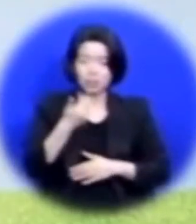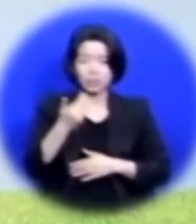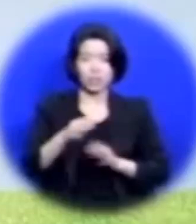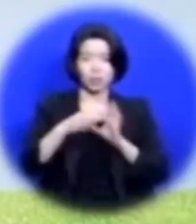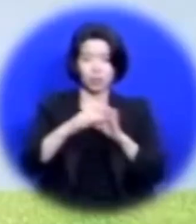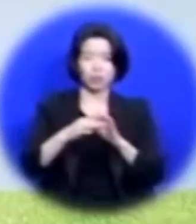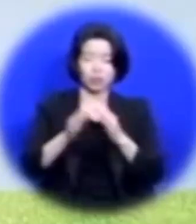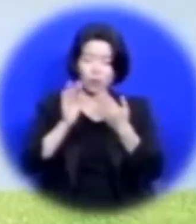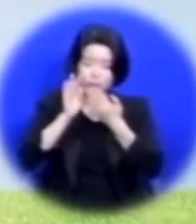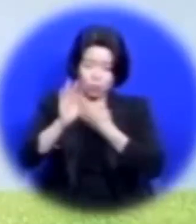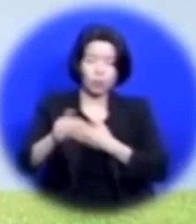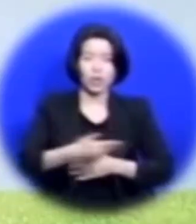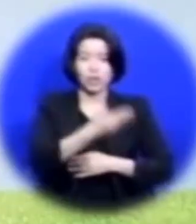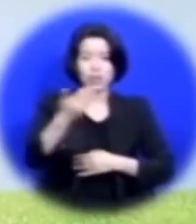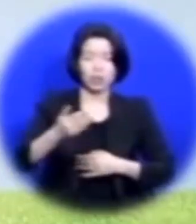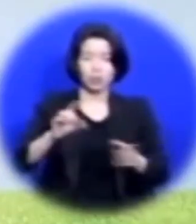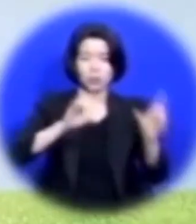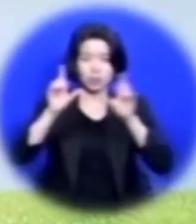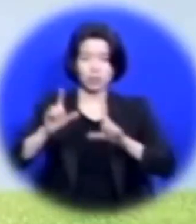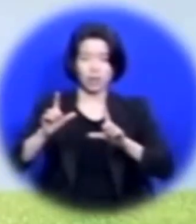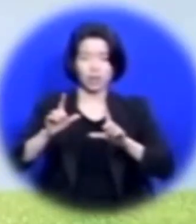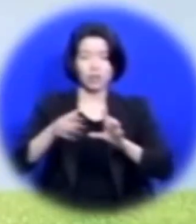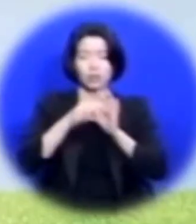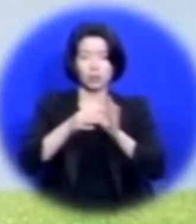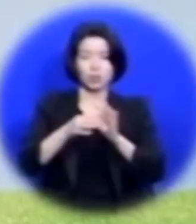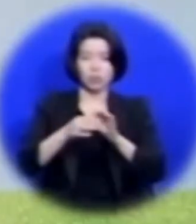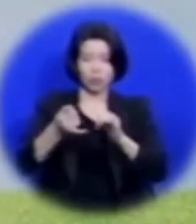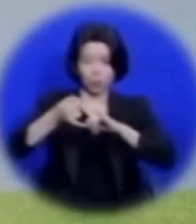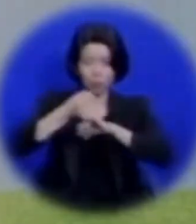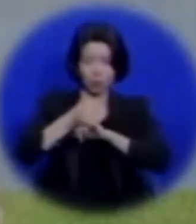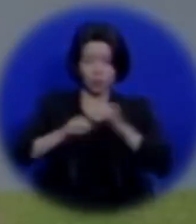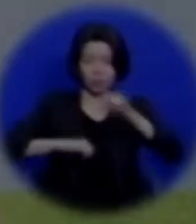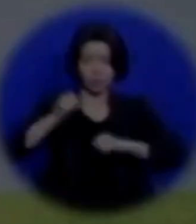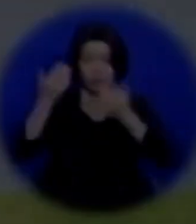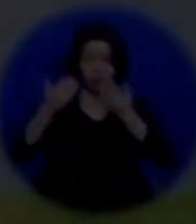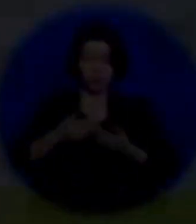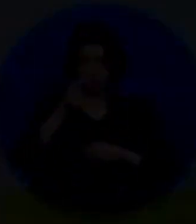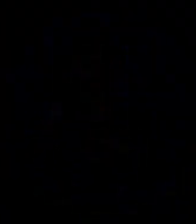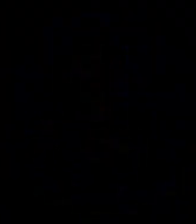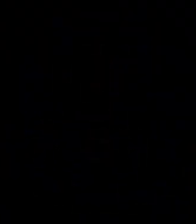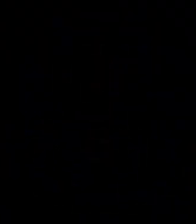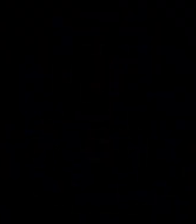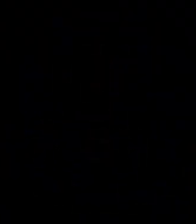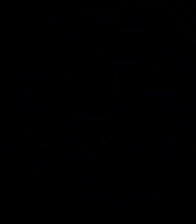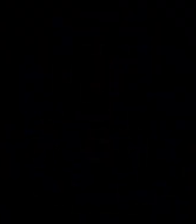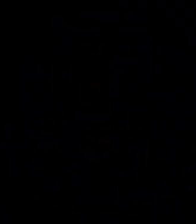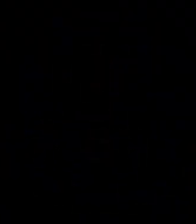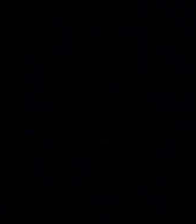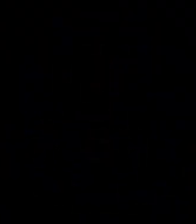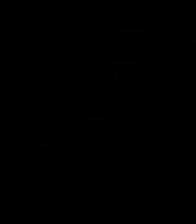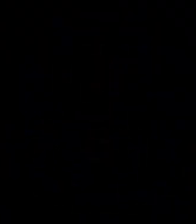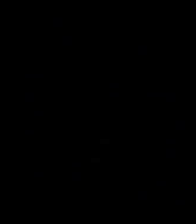이후에 여러분의 삶을 통하여 반드시 역사해 주실 것이 기도하겠습니다 날마다